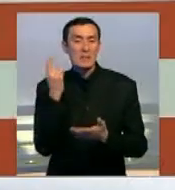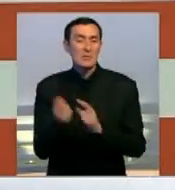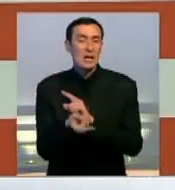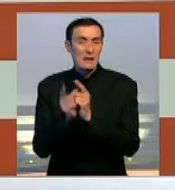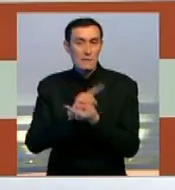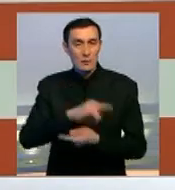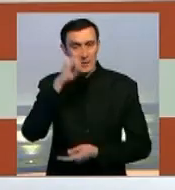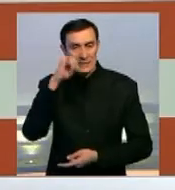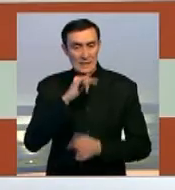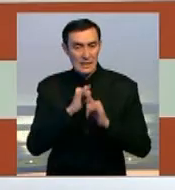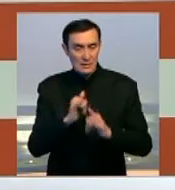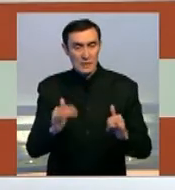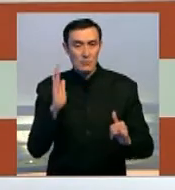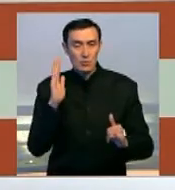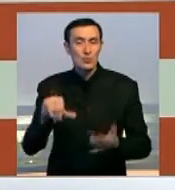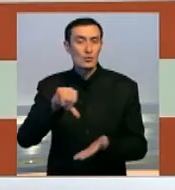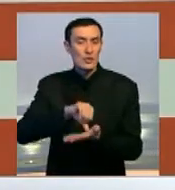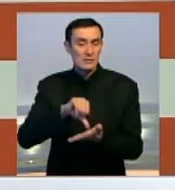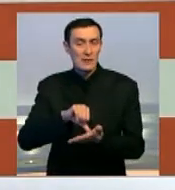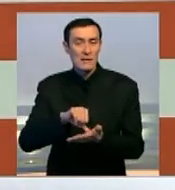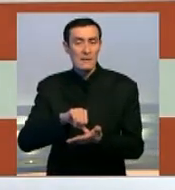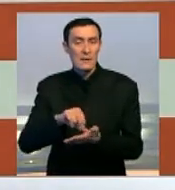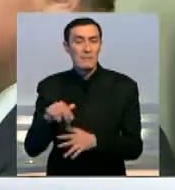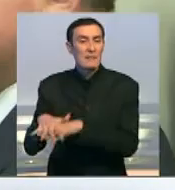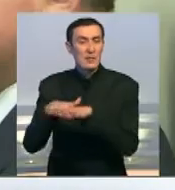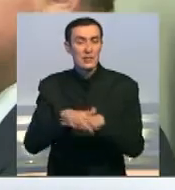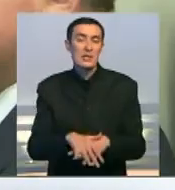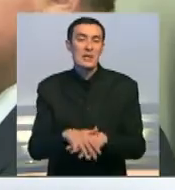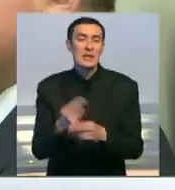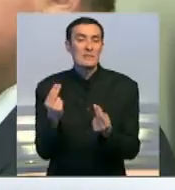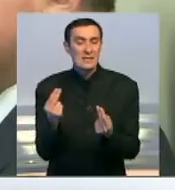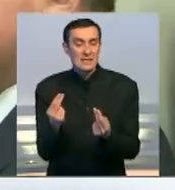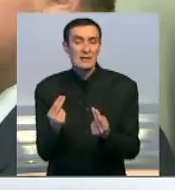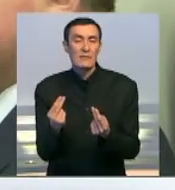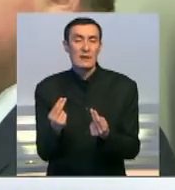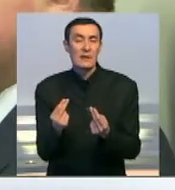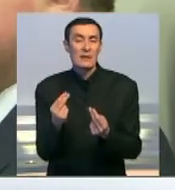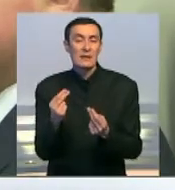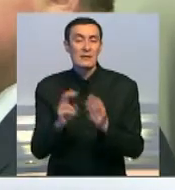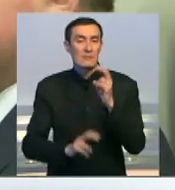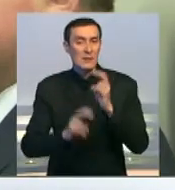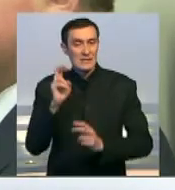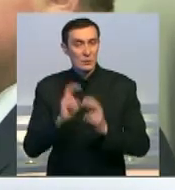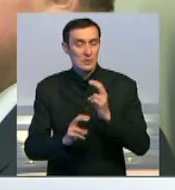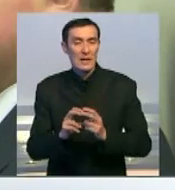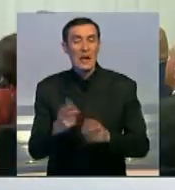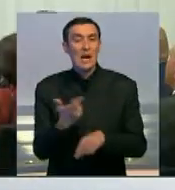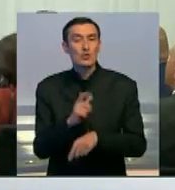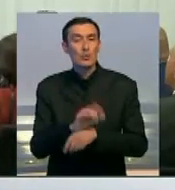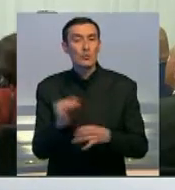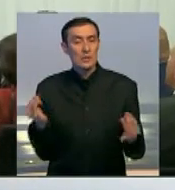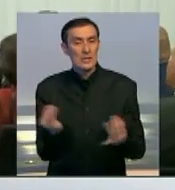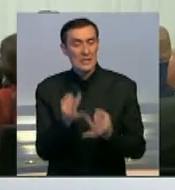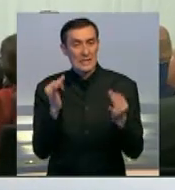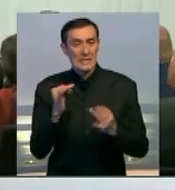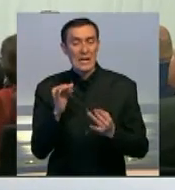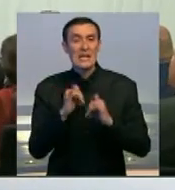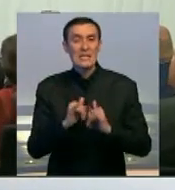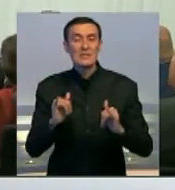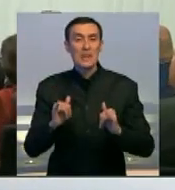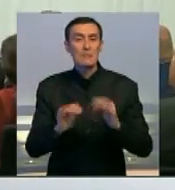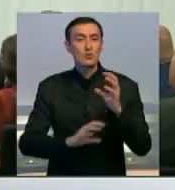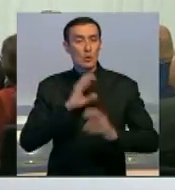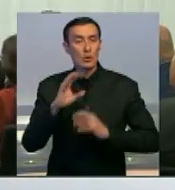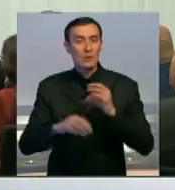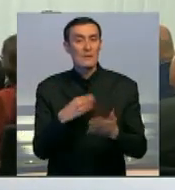реформ в Казахстане и готова участвовать в привлечении инвестиций в несырьевой сектор. Особую заинтересованность вызывает развитие международного